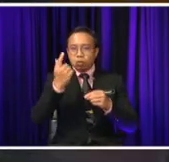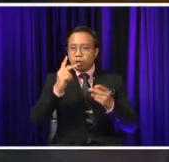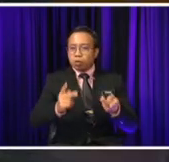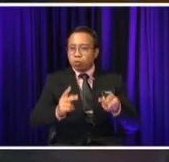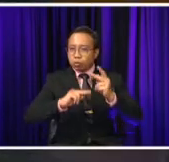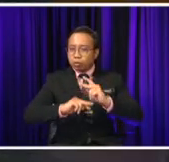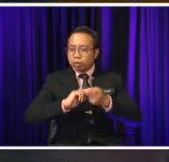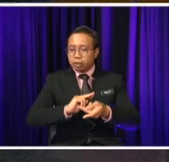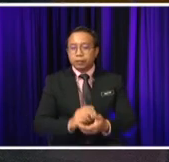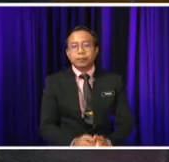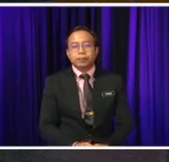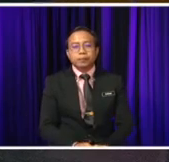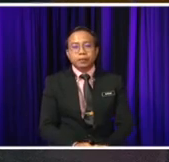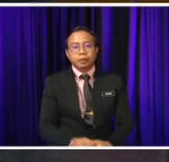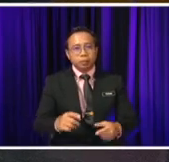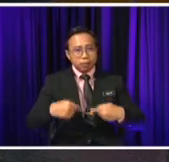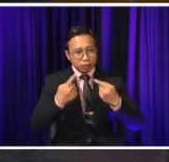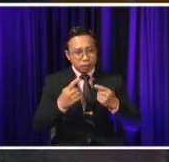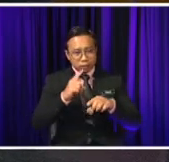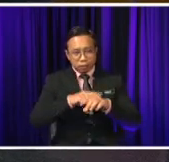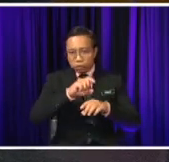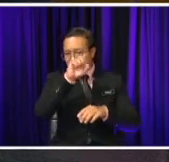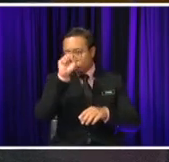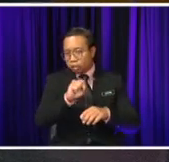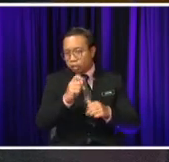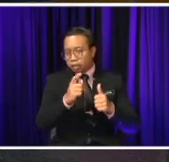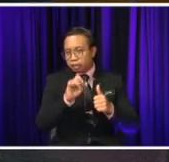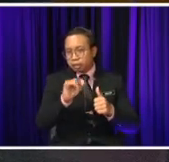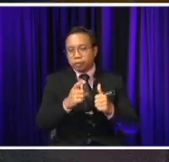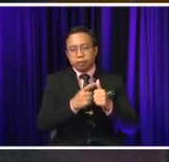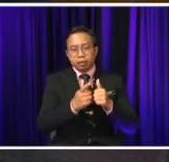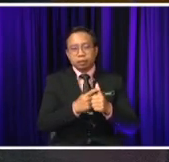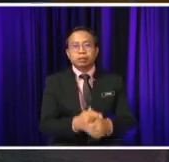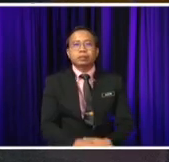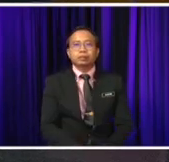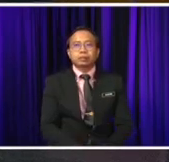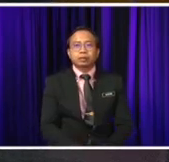nah pergi kepada soalan yang pertama kepada lonceng